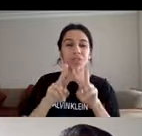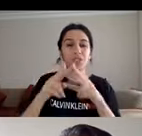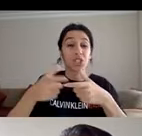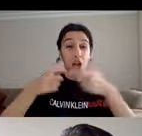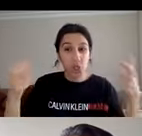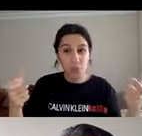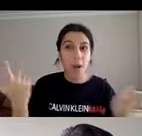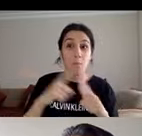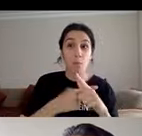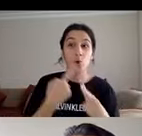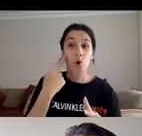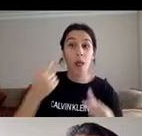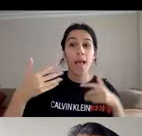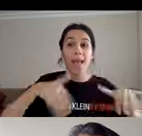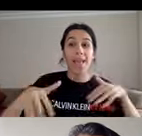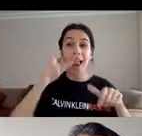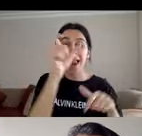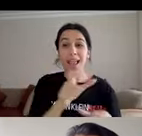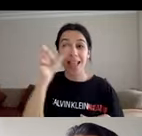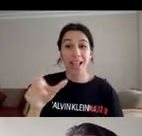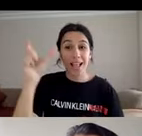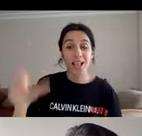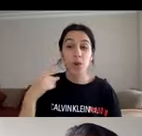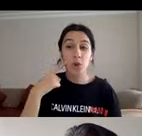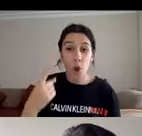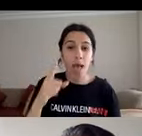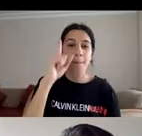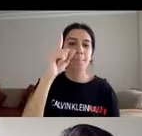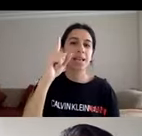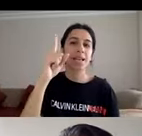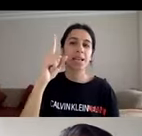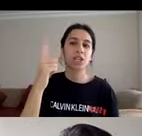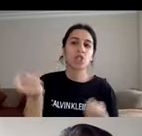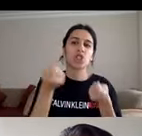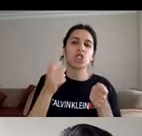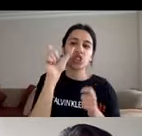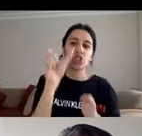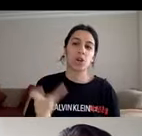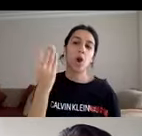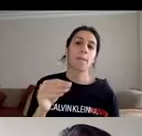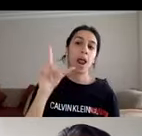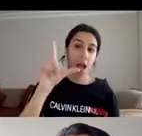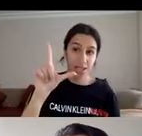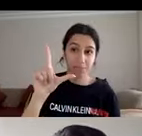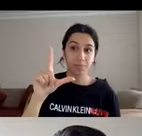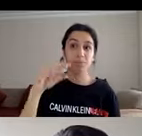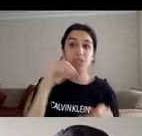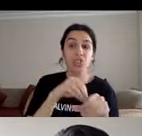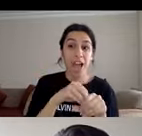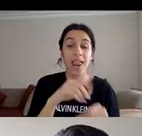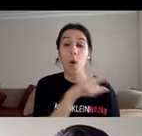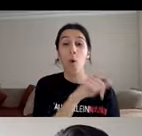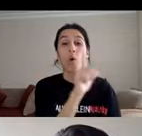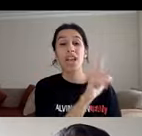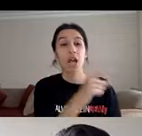projelerinde engelli topluluğu temsil eden en az bir tane persona olacak ve içeride onun ihtiyaçlarına